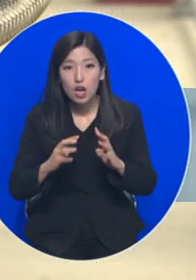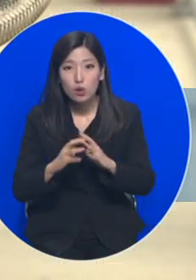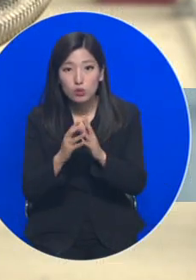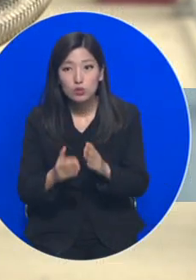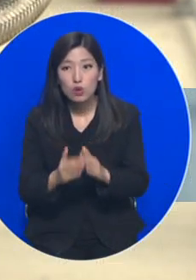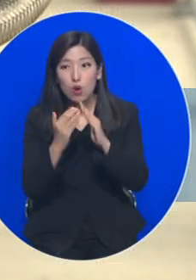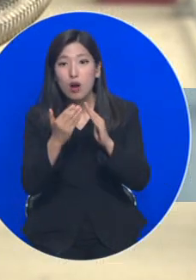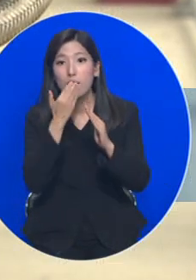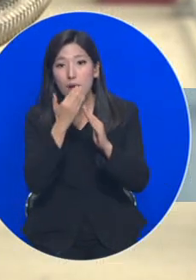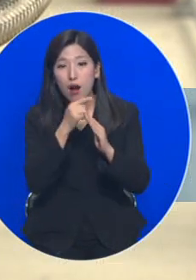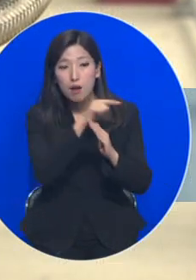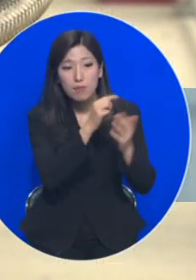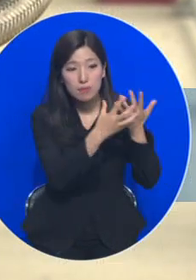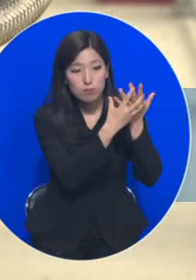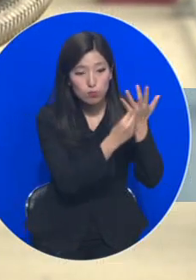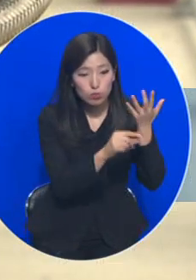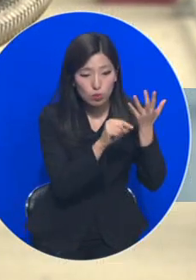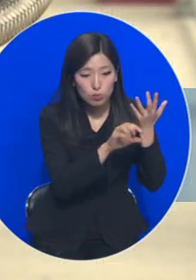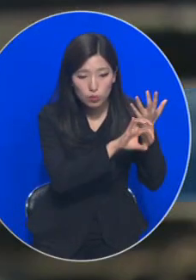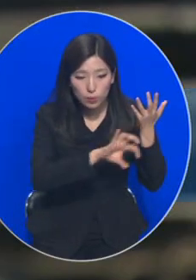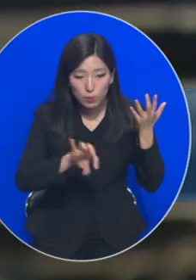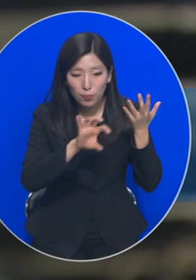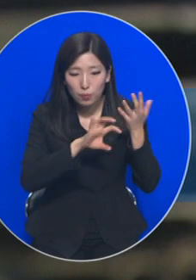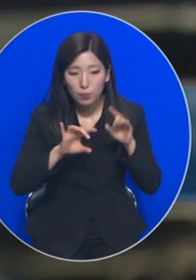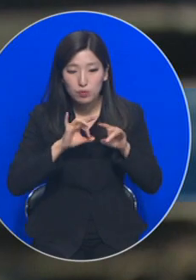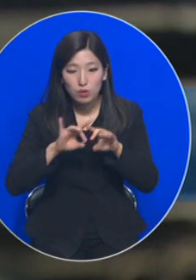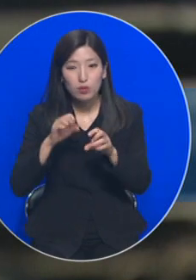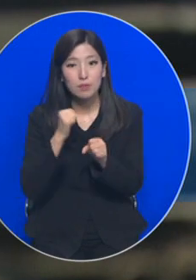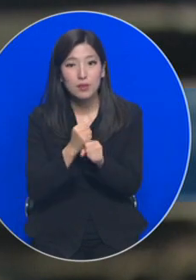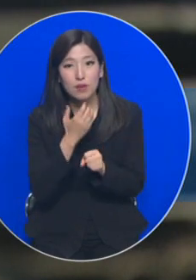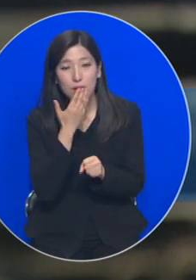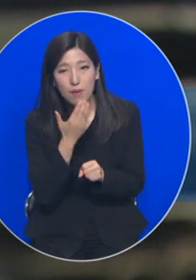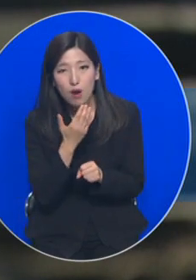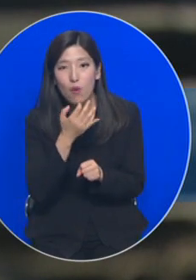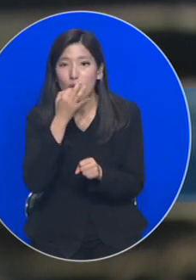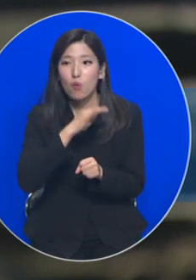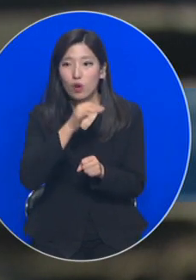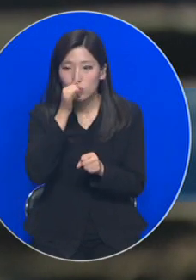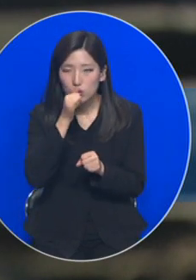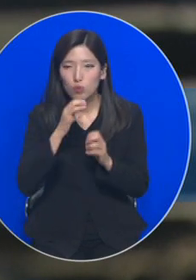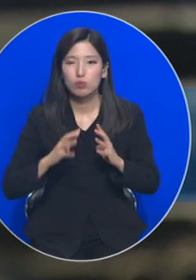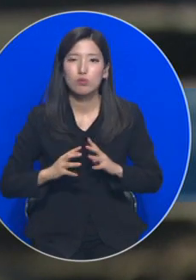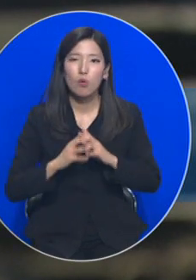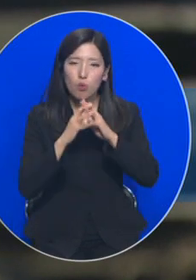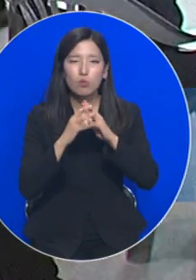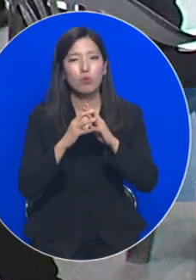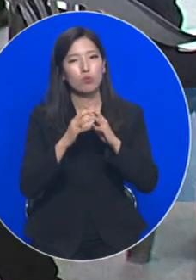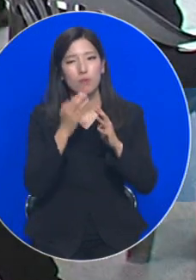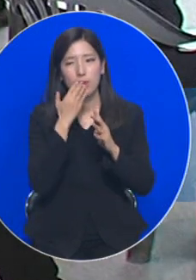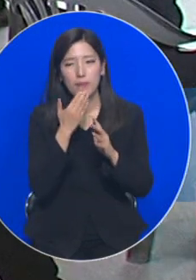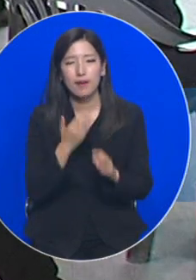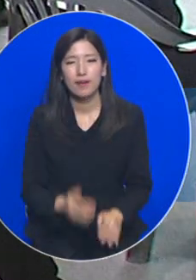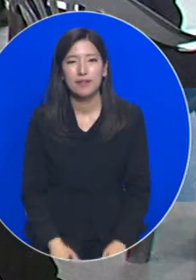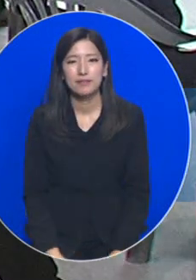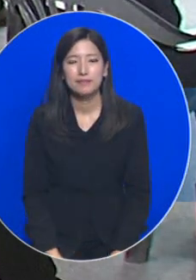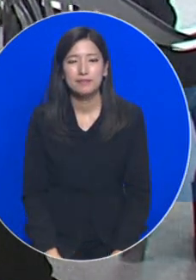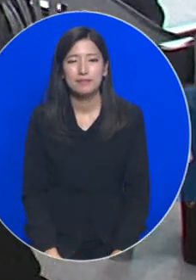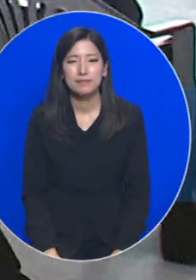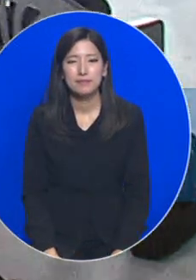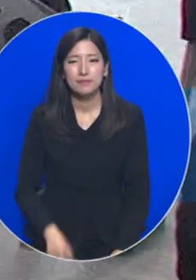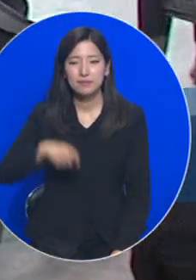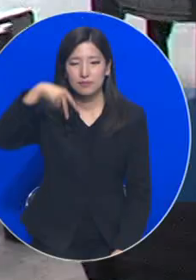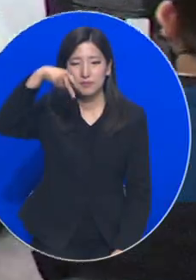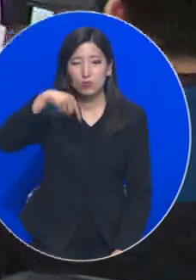인접 시키는 분산형 전원 취지에 부합할 뿐만 아니라 송전 설립 비용도 아낄 수 있습니다 청군은 수소 경제